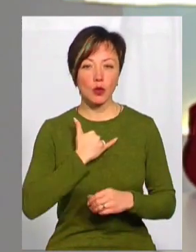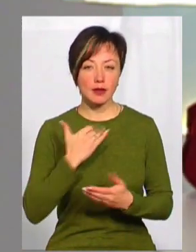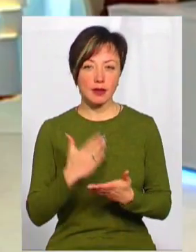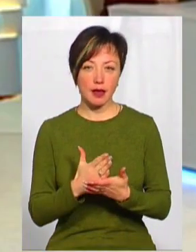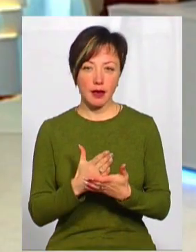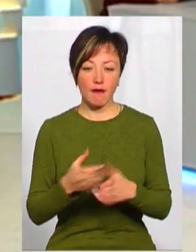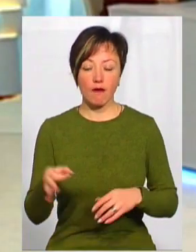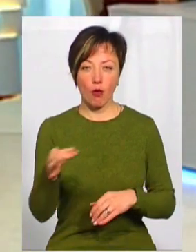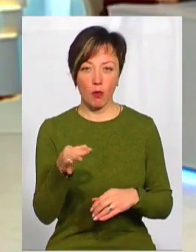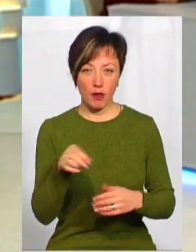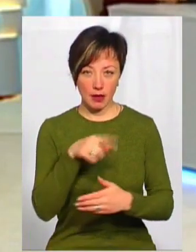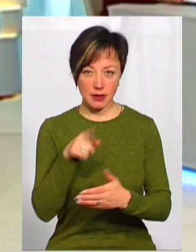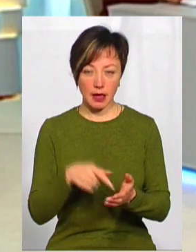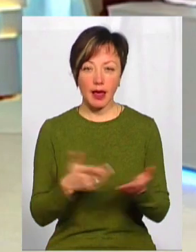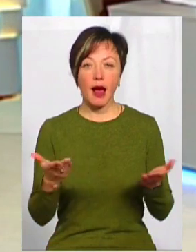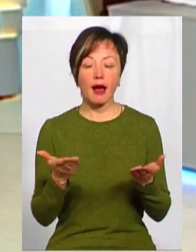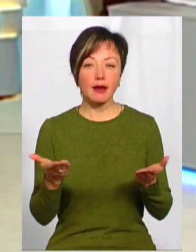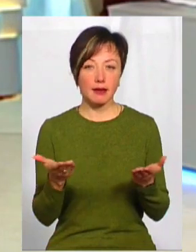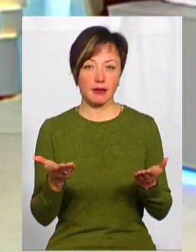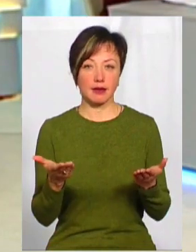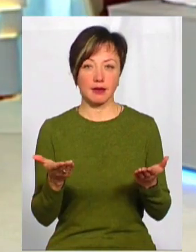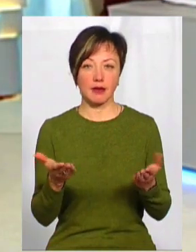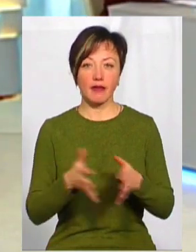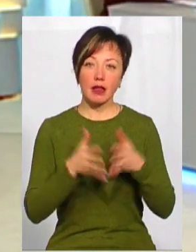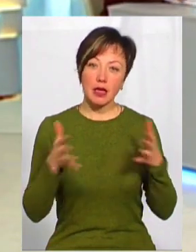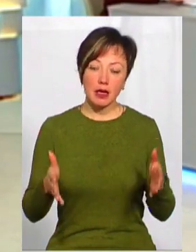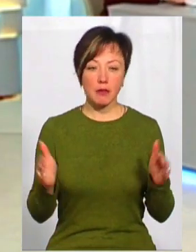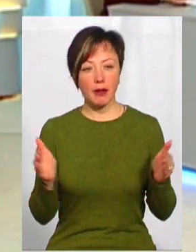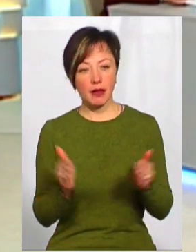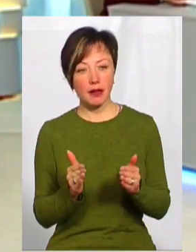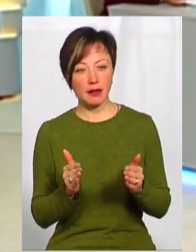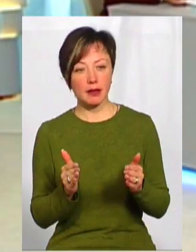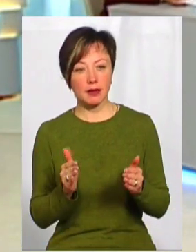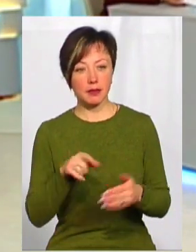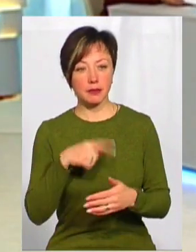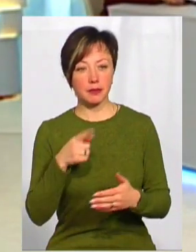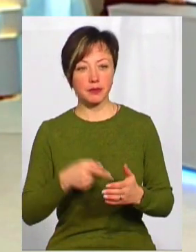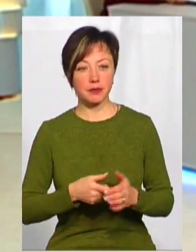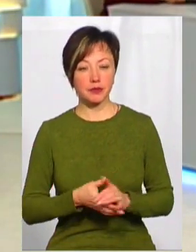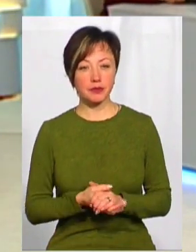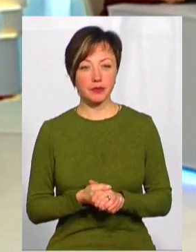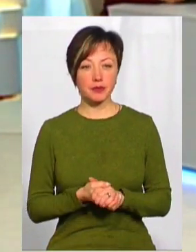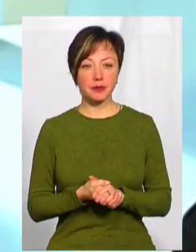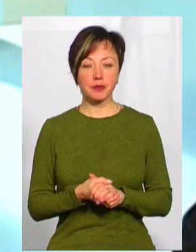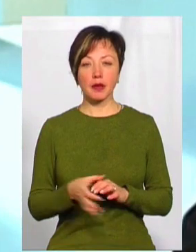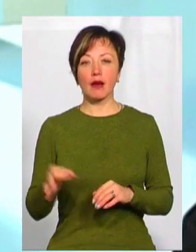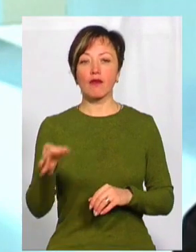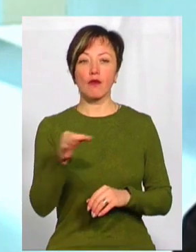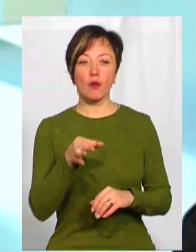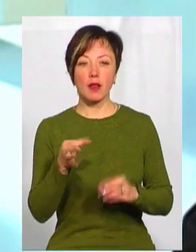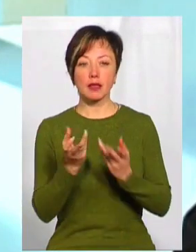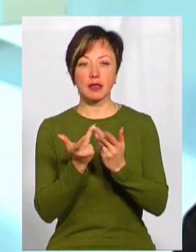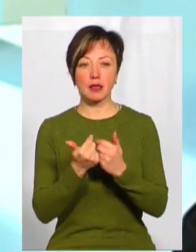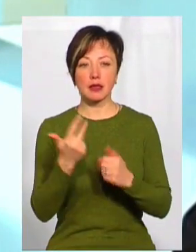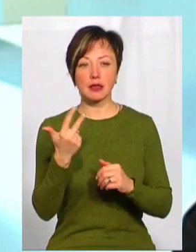нас в області, які вони великі, маленькі? В області